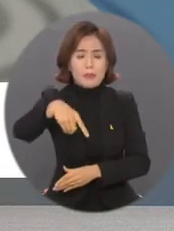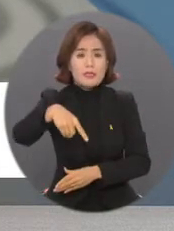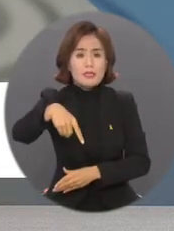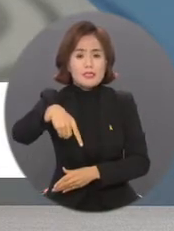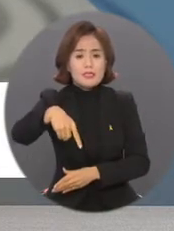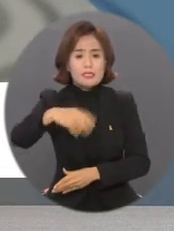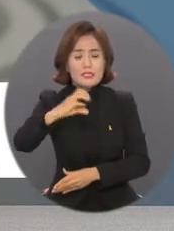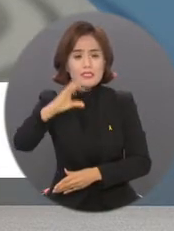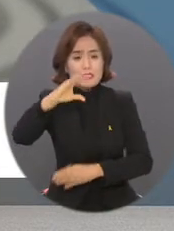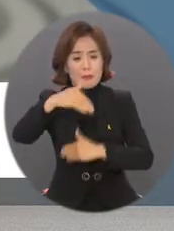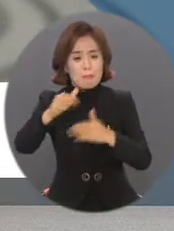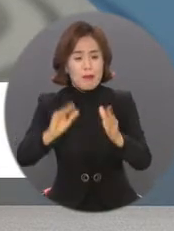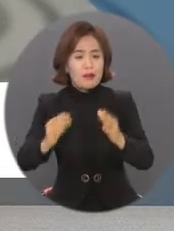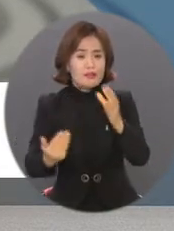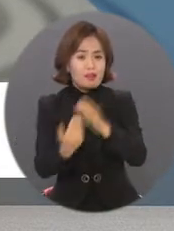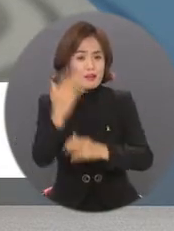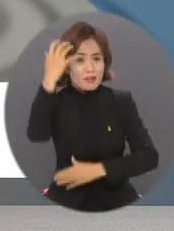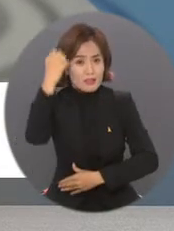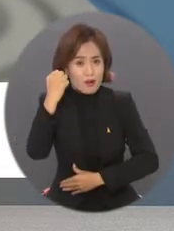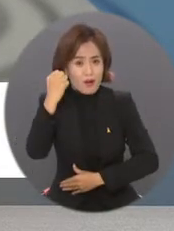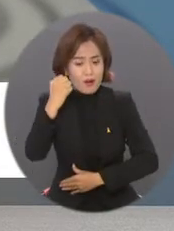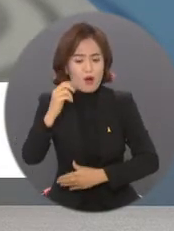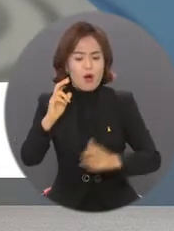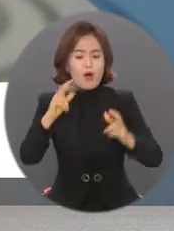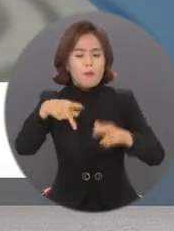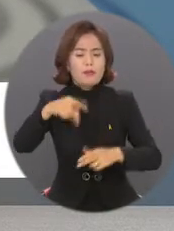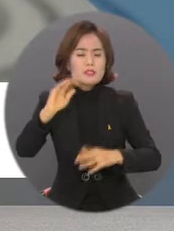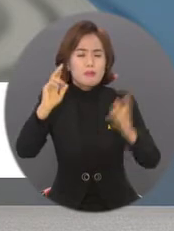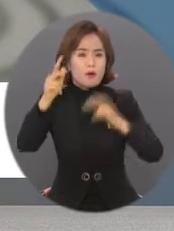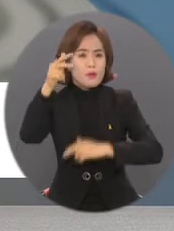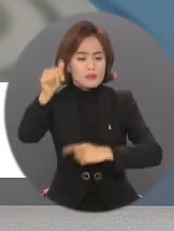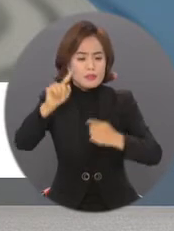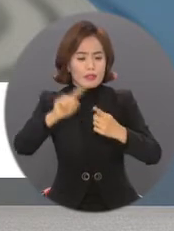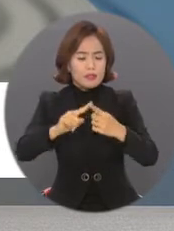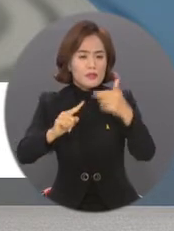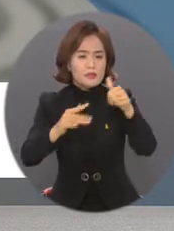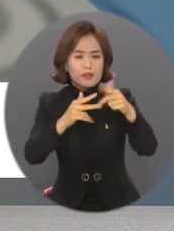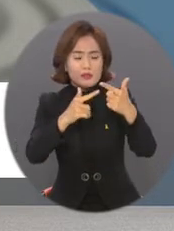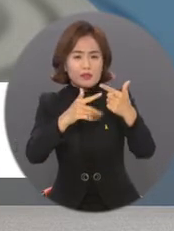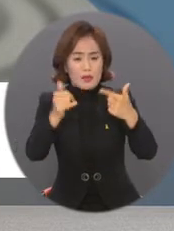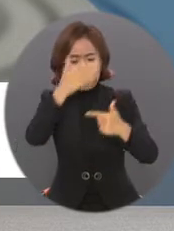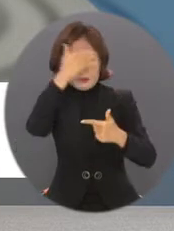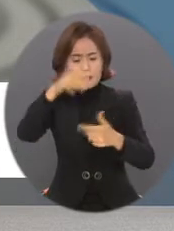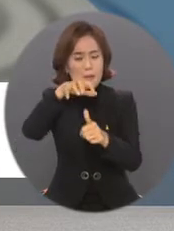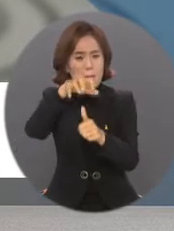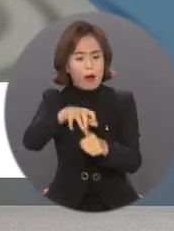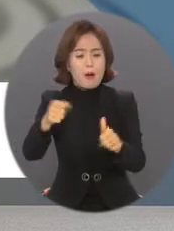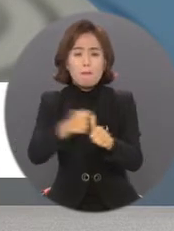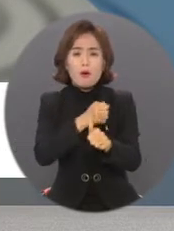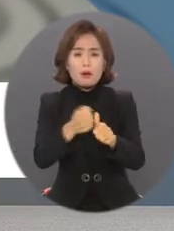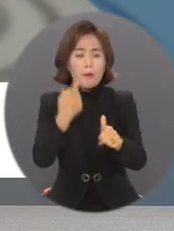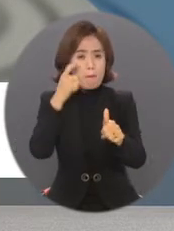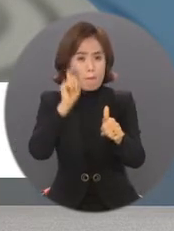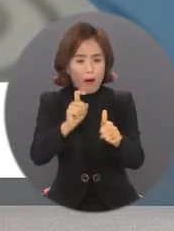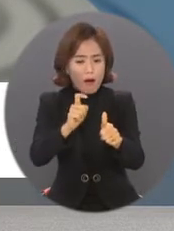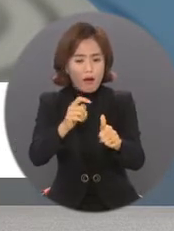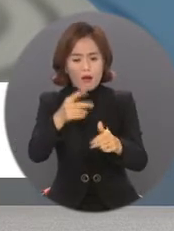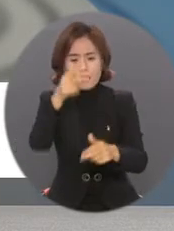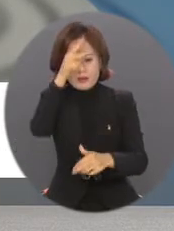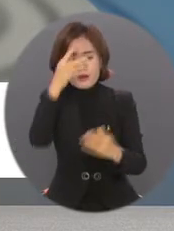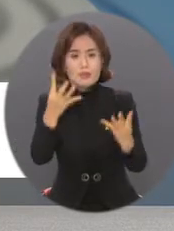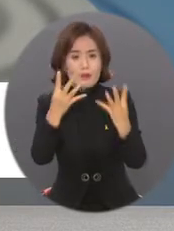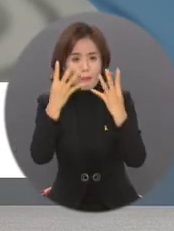기억하실 겁니다 pc 방 업주가 6명의 청년들을 합숙소 에 감금하고 폭행을 일삼다 경찰에 구속된